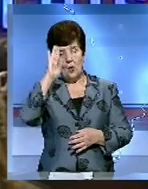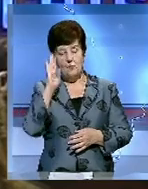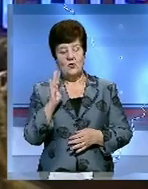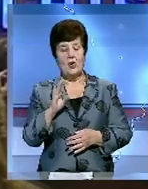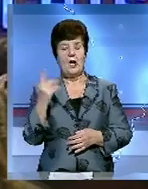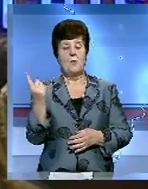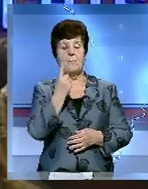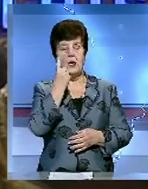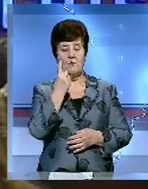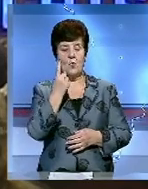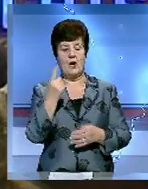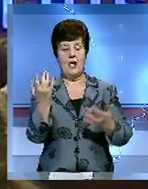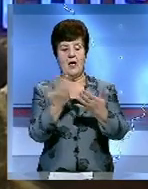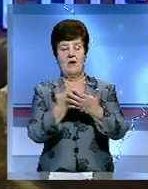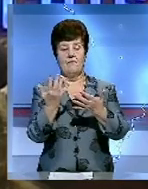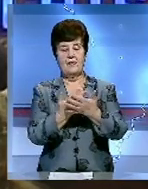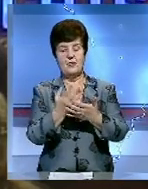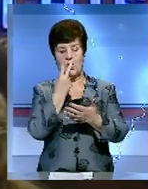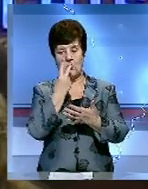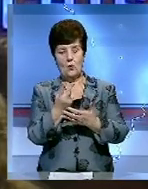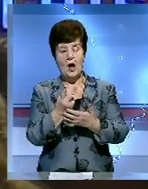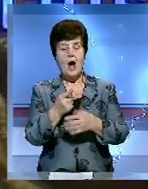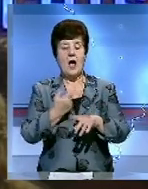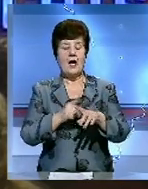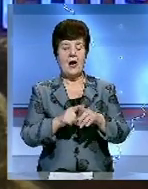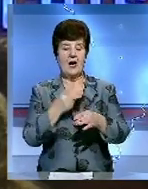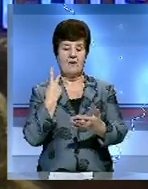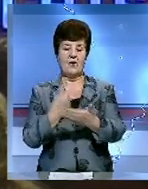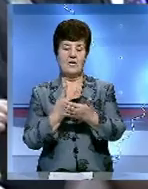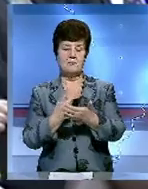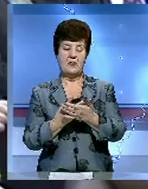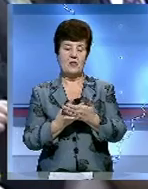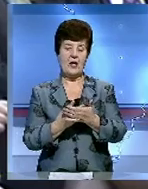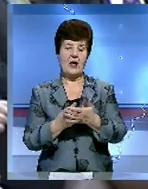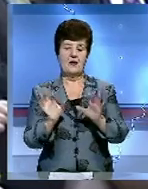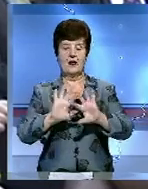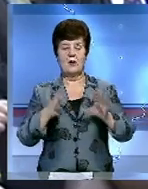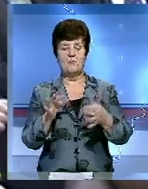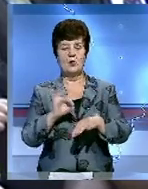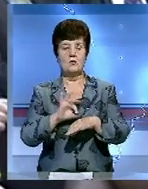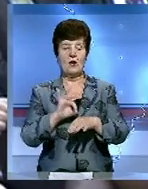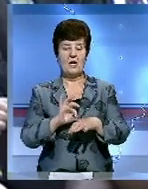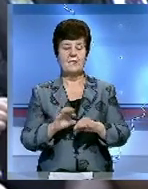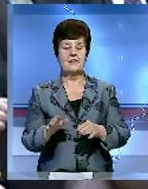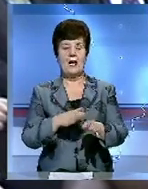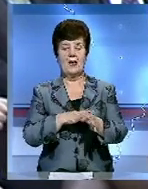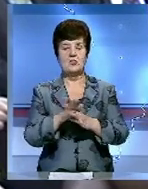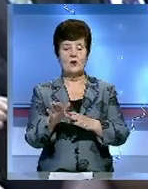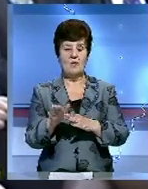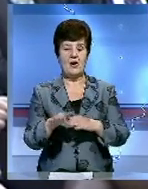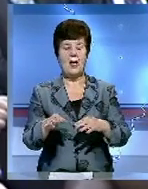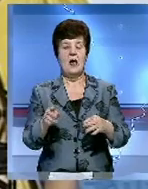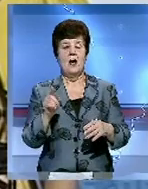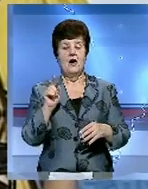material video care va reflecta o temă sensibilă și dureroasă, a cărei rezolvare implică și necesită